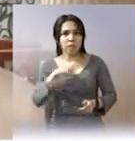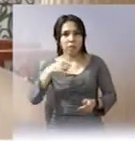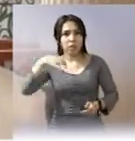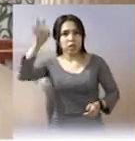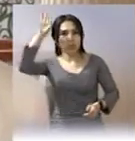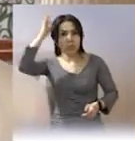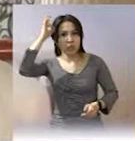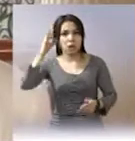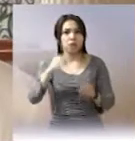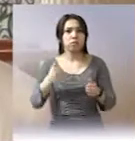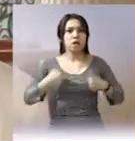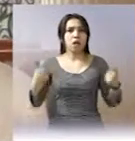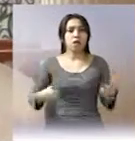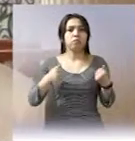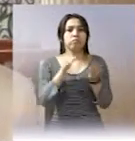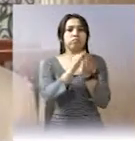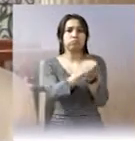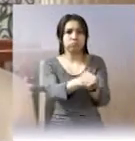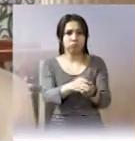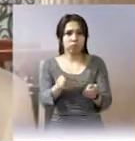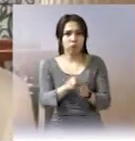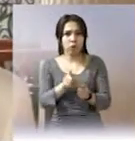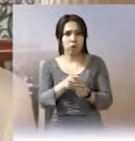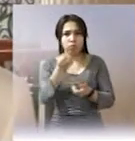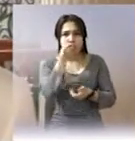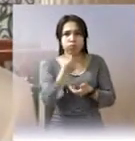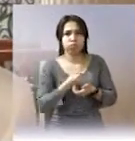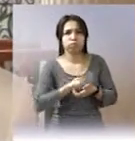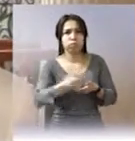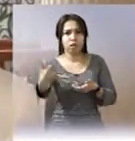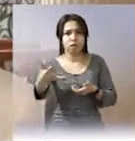провести поминки. Это называется расточительством. Было бы лучше, если бы